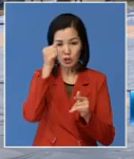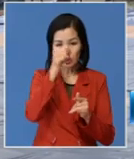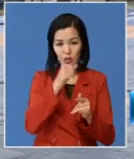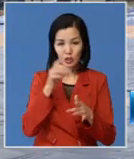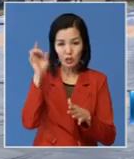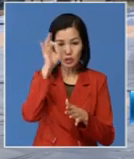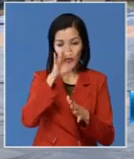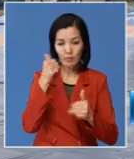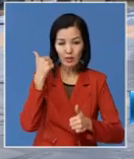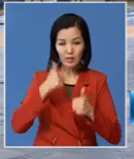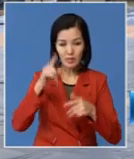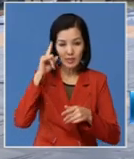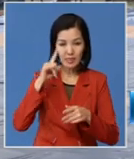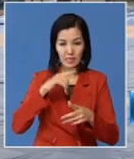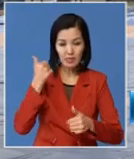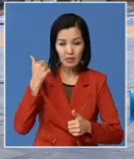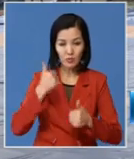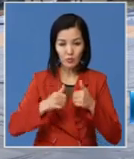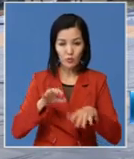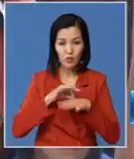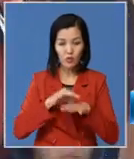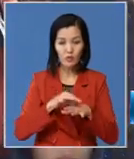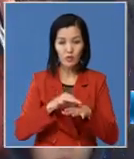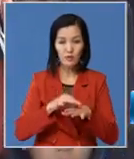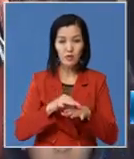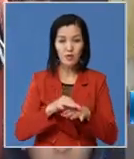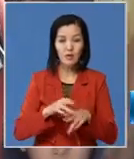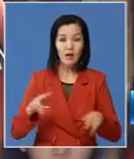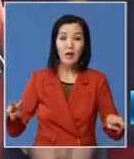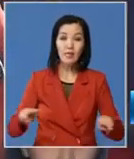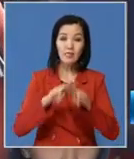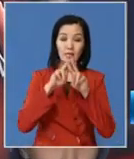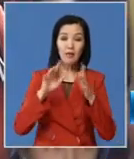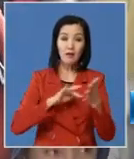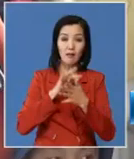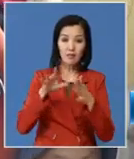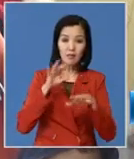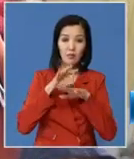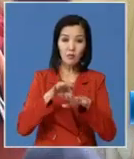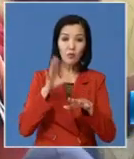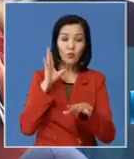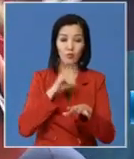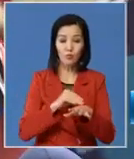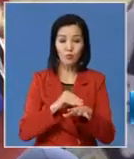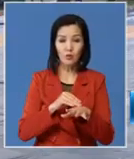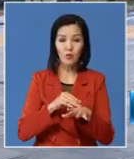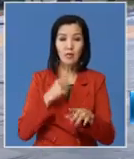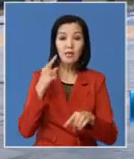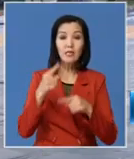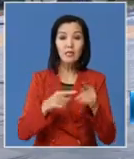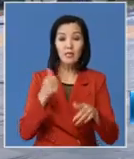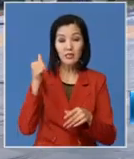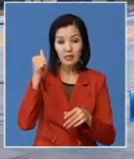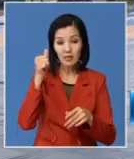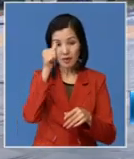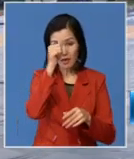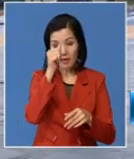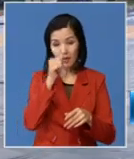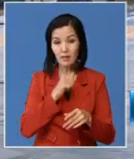Қазіргі таңда енді үкімет тарапынан көп қолдау көрсетіліп жатыр. Зағип жандарға негізі мына теплосредство дейді, сосын